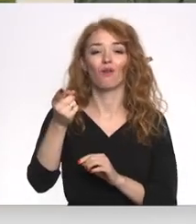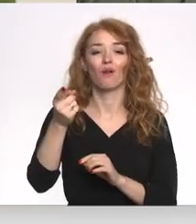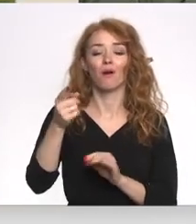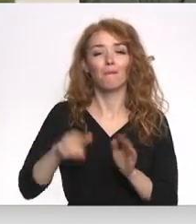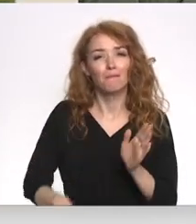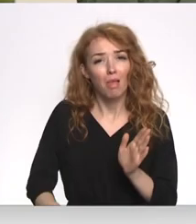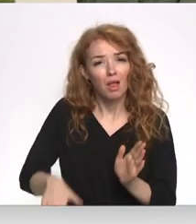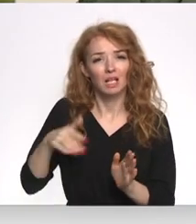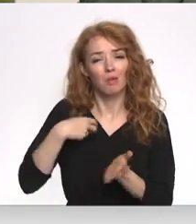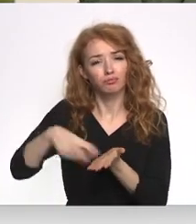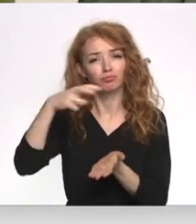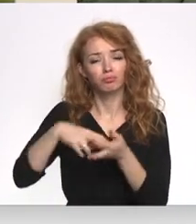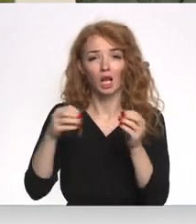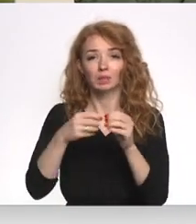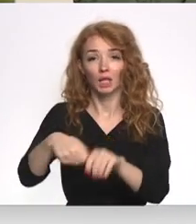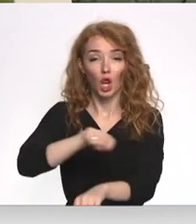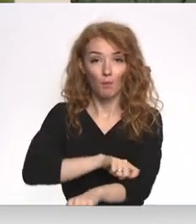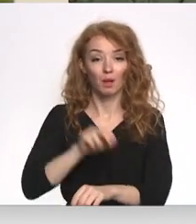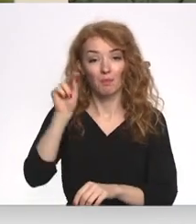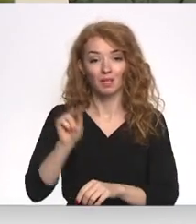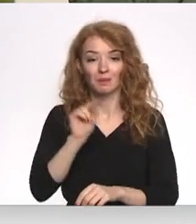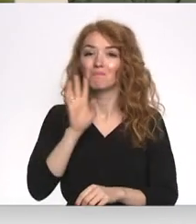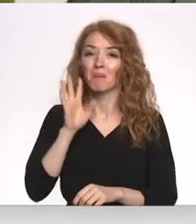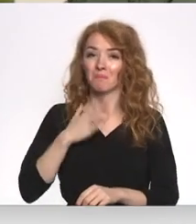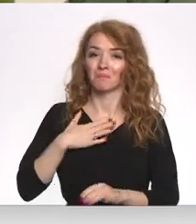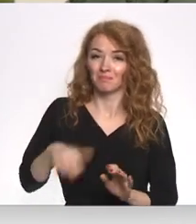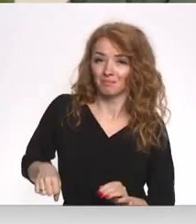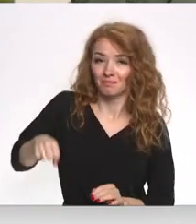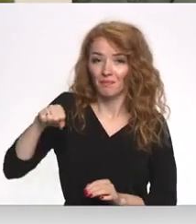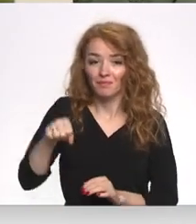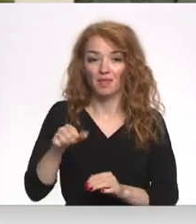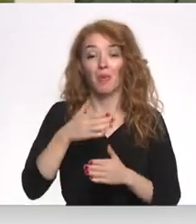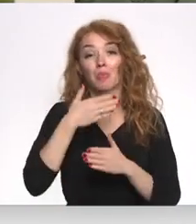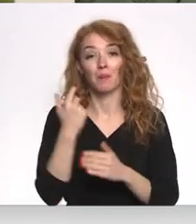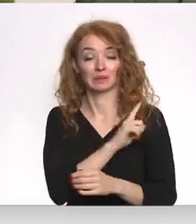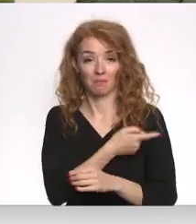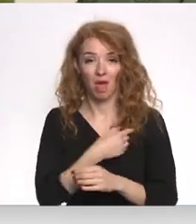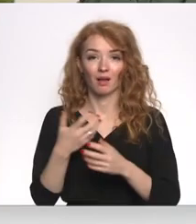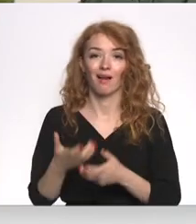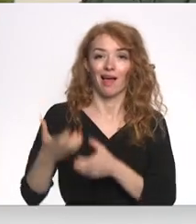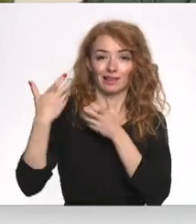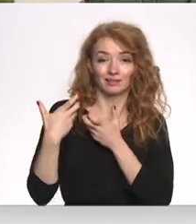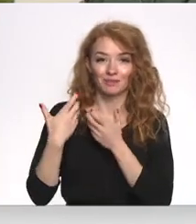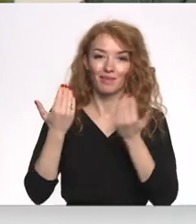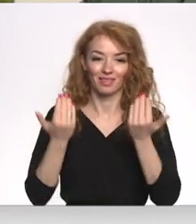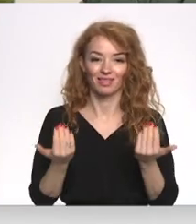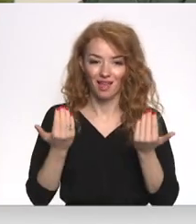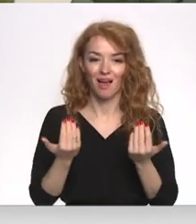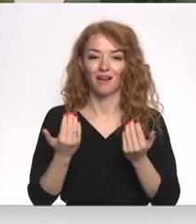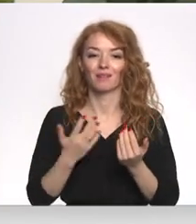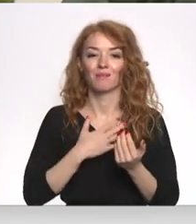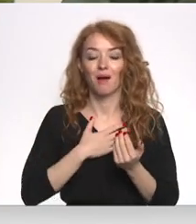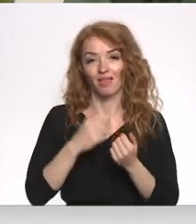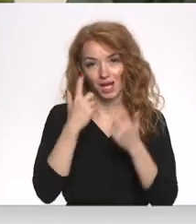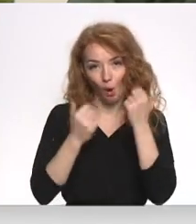bērnība 10 kilometru uz baznīcu, mamiņa veda. Nebija spēka, viņa nesa man uz mugura. A tagad man taču